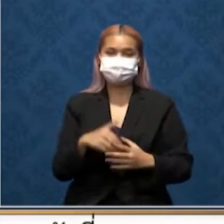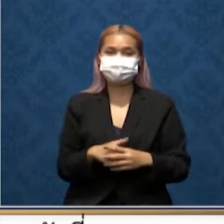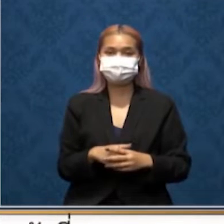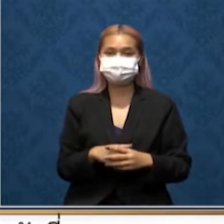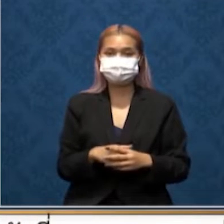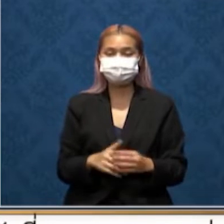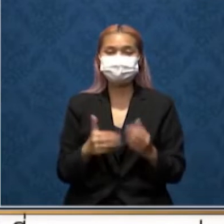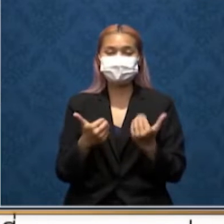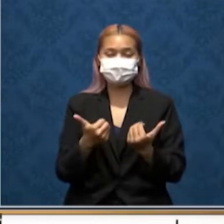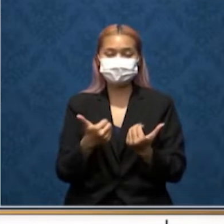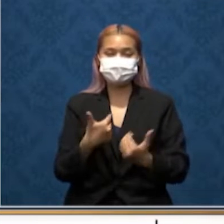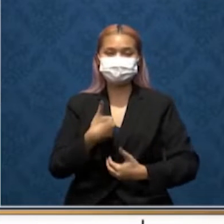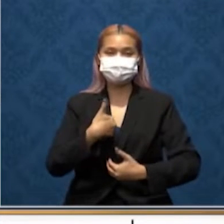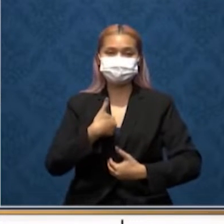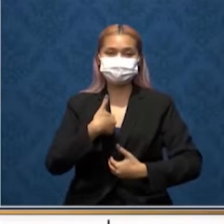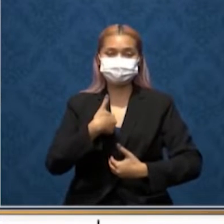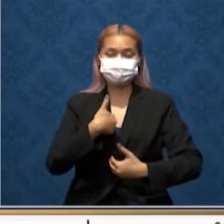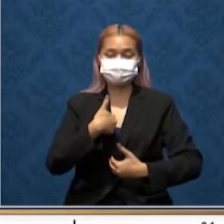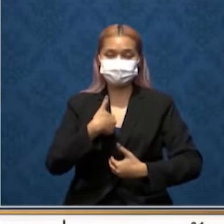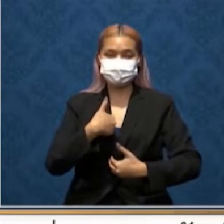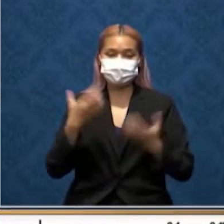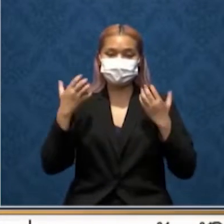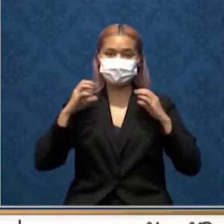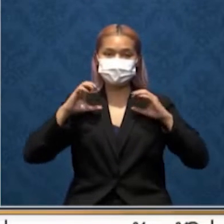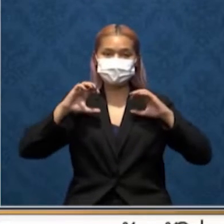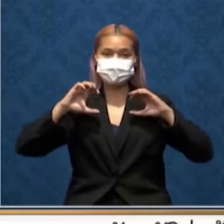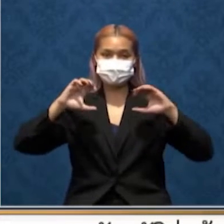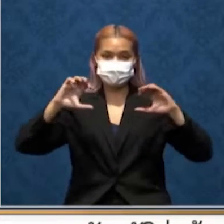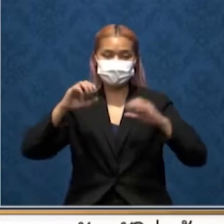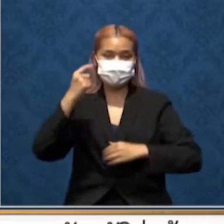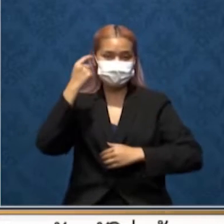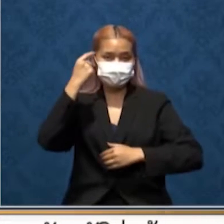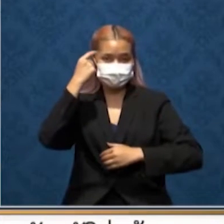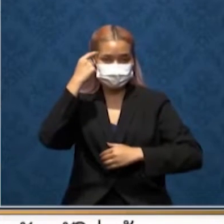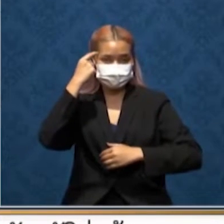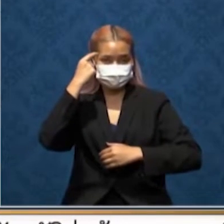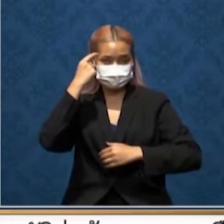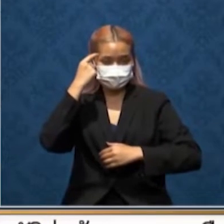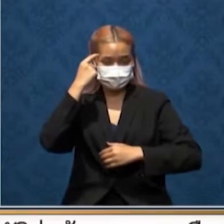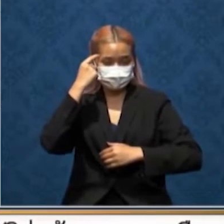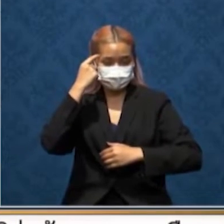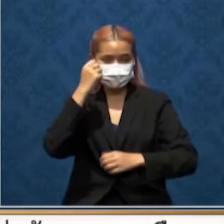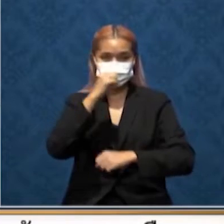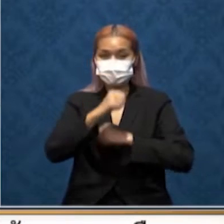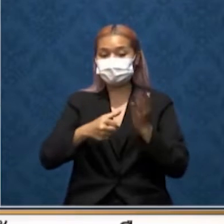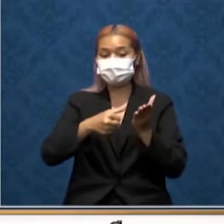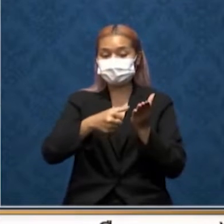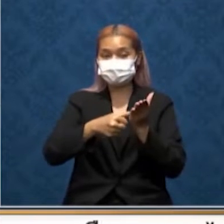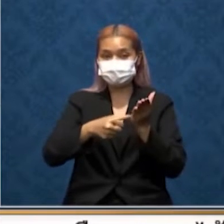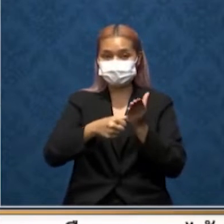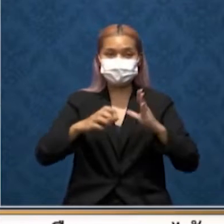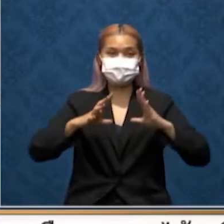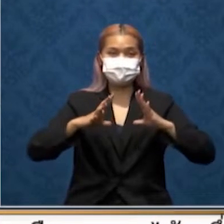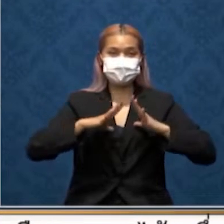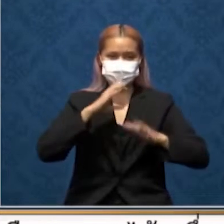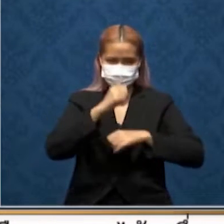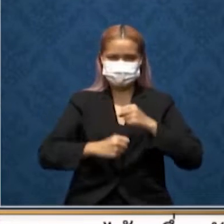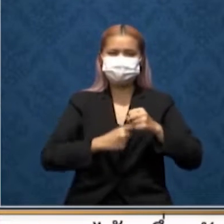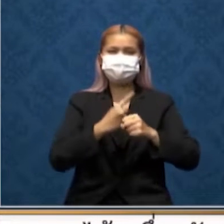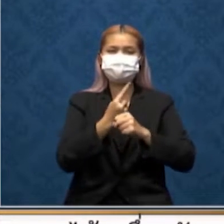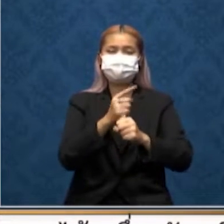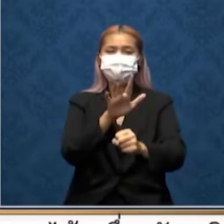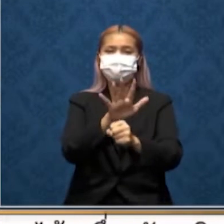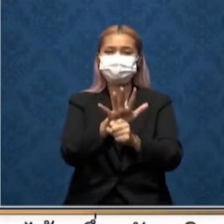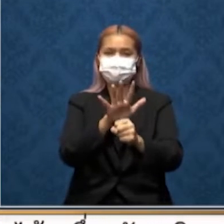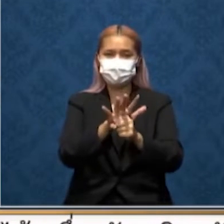จะอยากส่งเสียงให้รัฐบาลเห็นแก่พี่น้องประชาชนนะครับพักการชำระหนี้อีก1ปีครับหรืออย่างน้อยให้ชำระเพียงแค่ดอกก็ยังดีเพื่อท